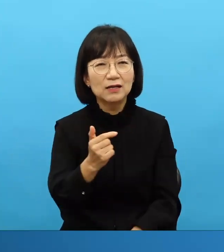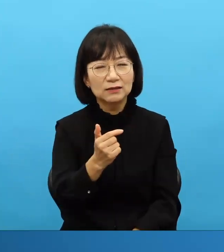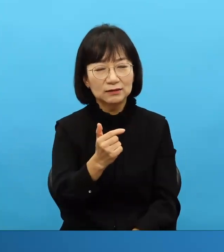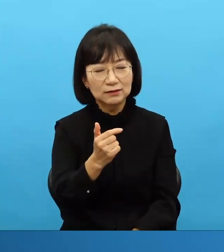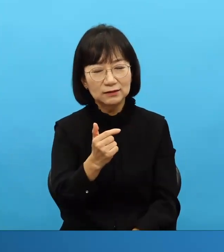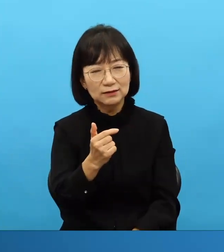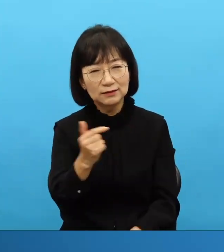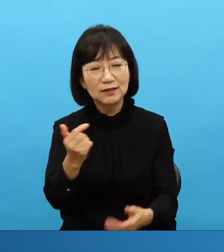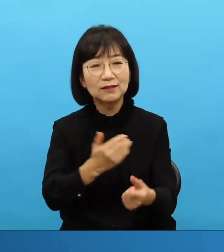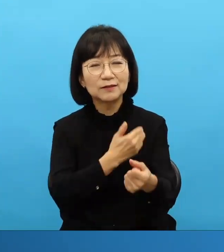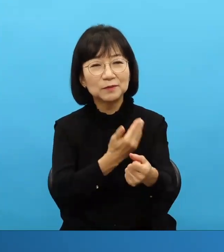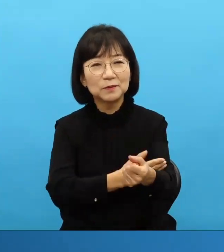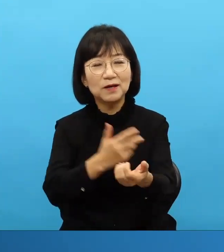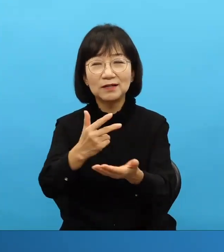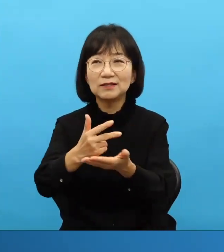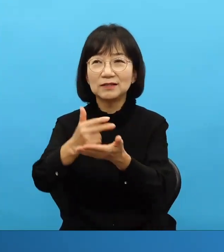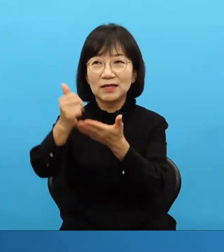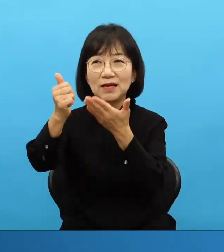들어라